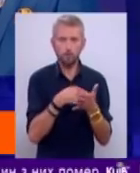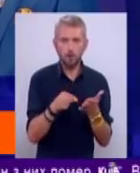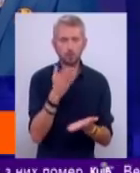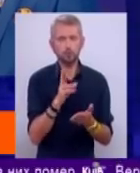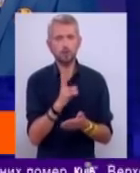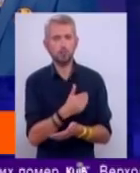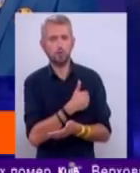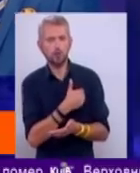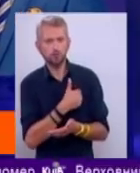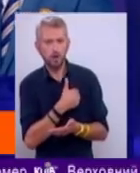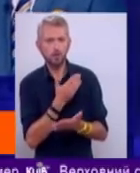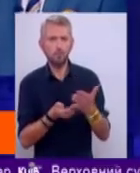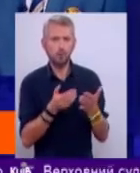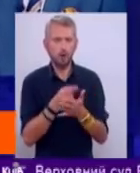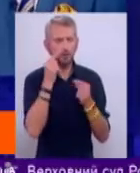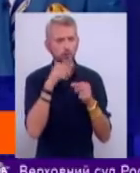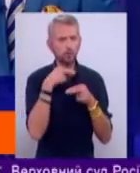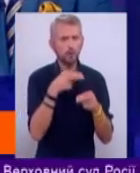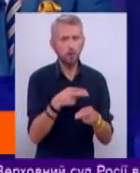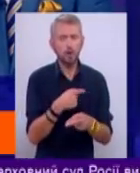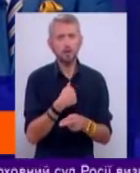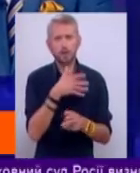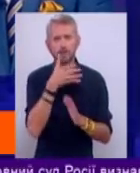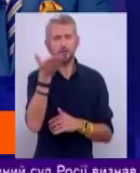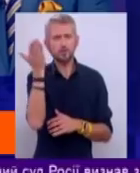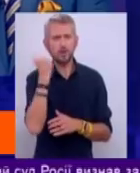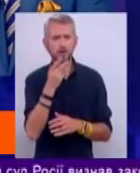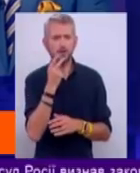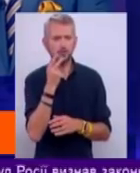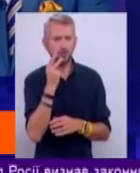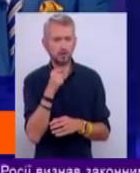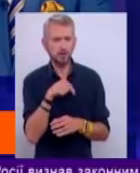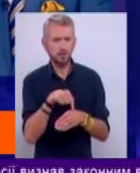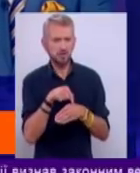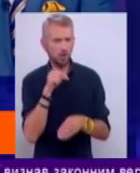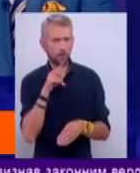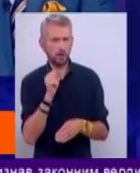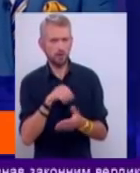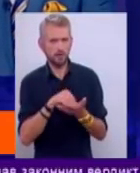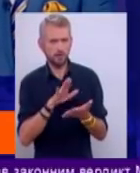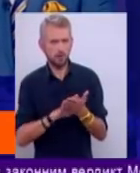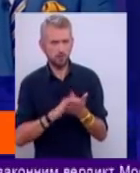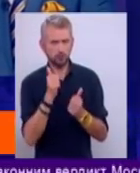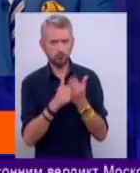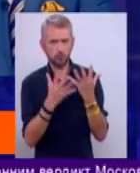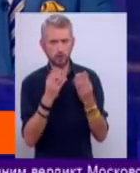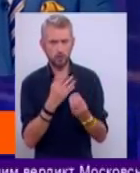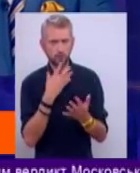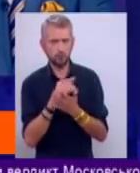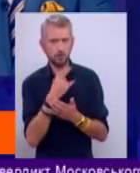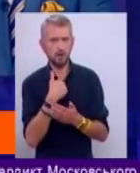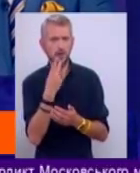або звернути увагу, пораду. Так? Ви знаєте, я в свій час завжди реагувала на записи в щоденники своєї дитини. Я завжди